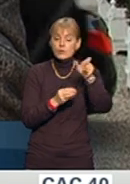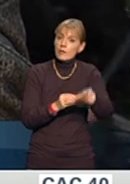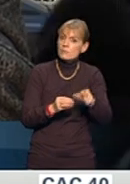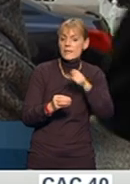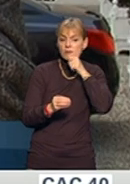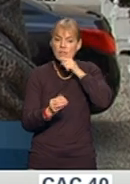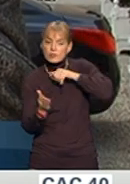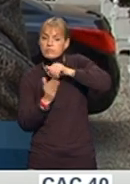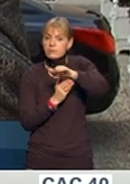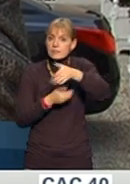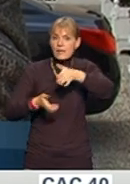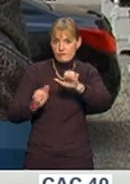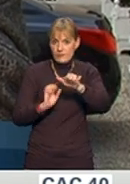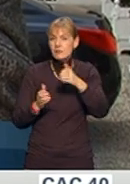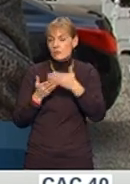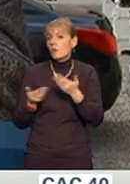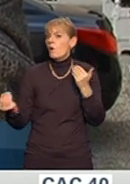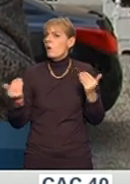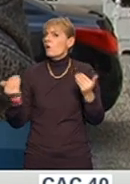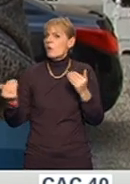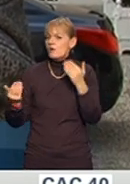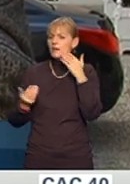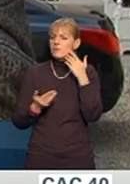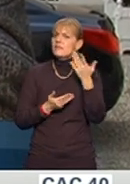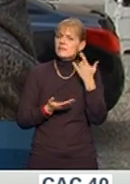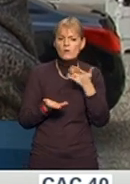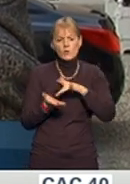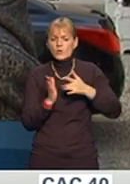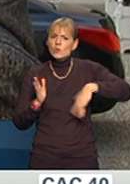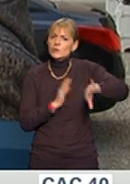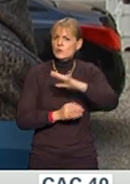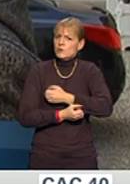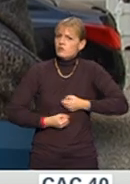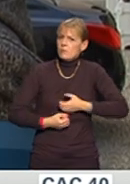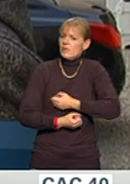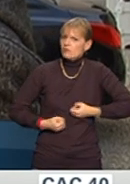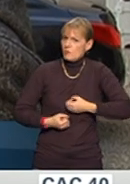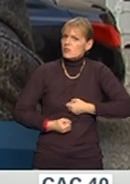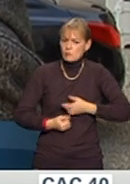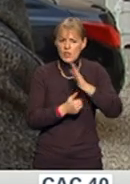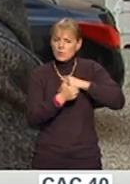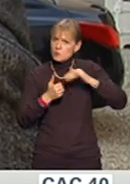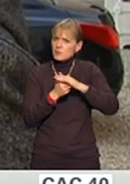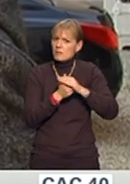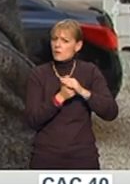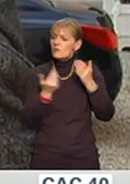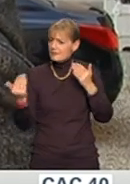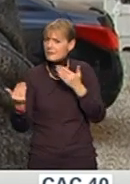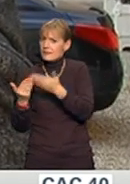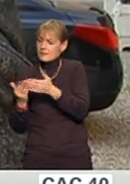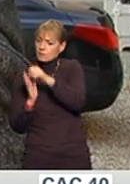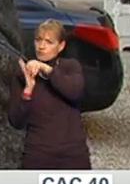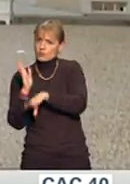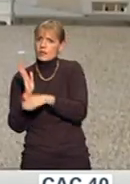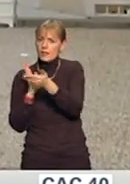rapporte. C'est beaucoup, beaucoup, beaucoup moins cher que les conséquences sociales d'un chômeur âgé de plus ou d'un chômeur